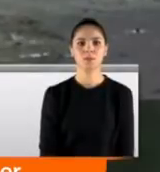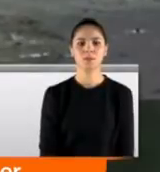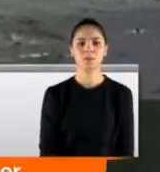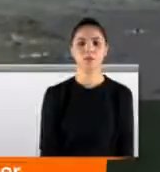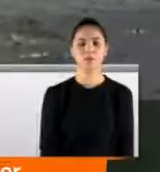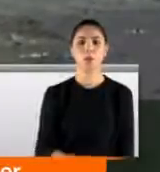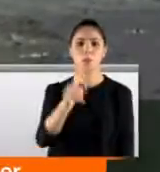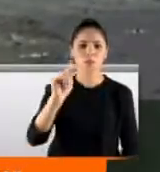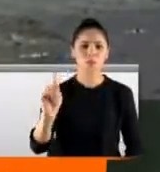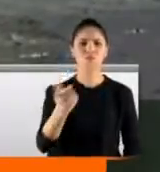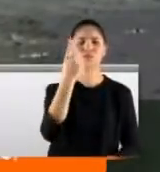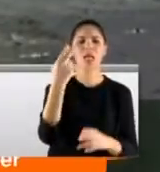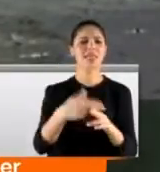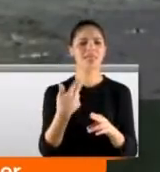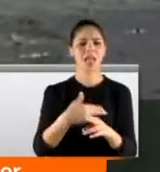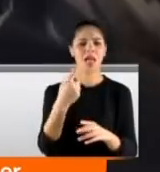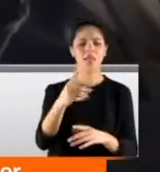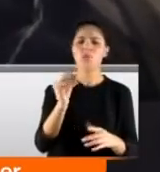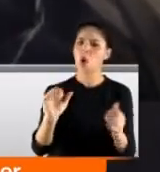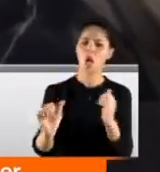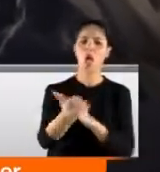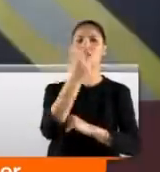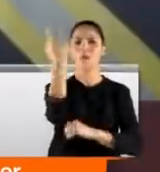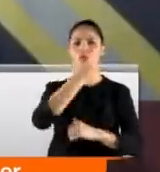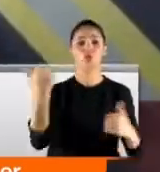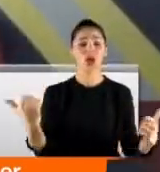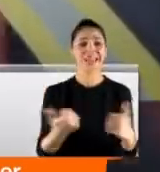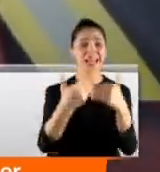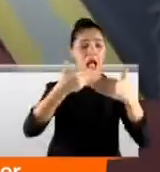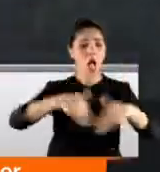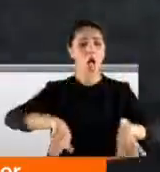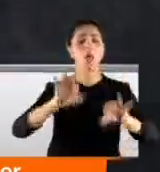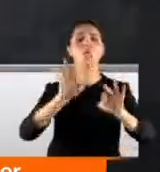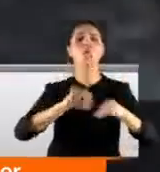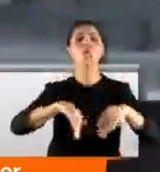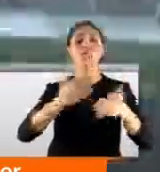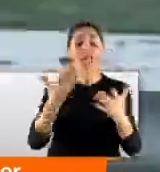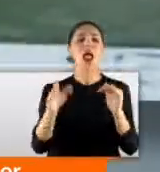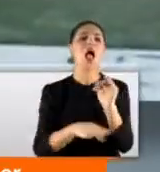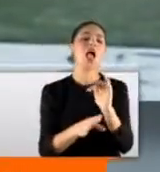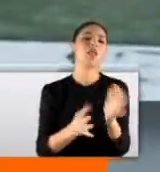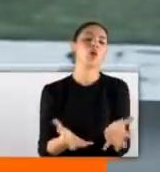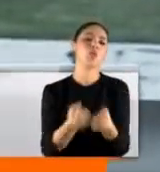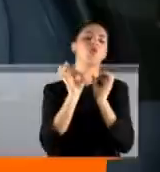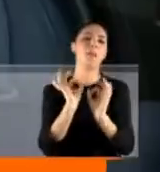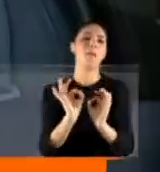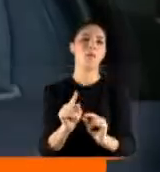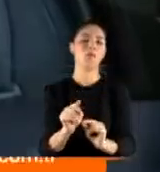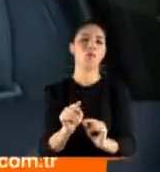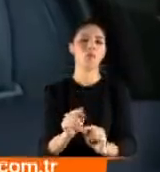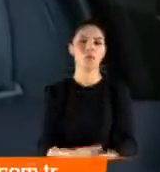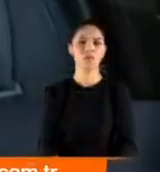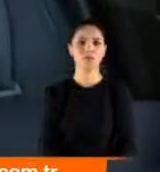Bu sıra dışı tatbikat aslında çok önemli. Çünkü kazaları önlemek mümkün olmasa da hayatları kurtarmak mümkün.